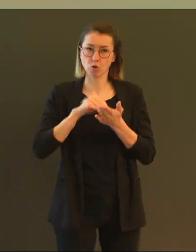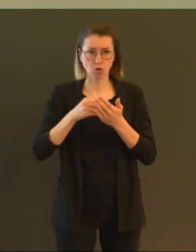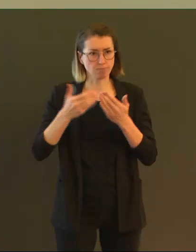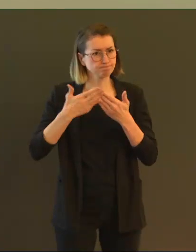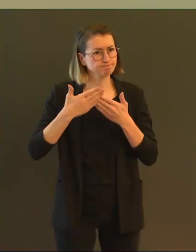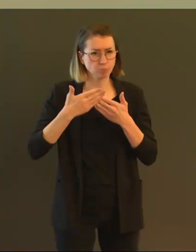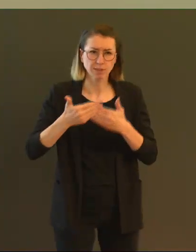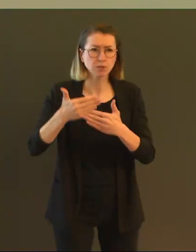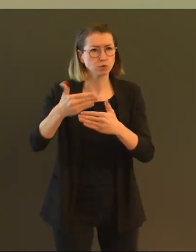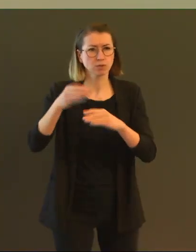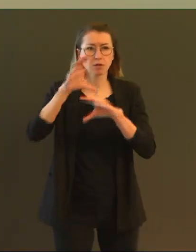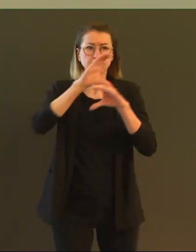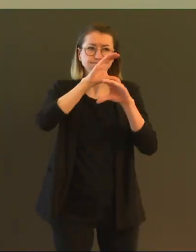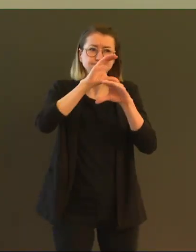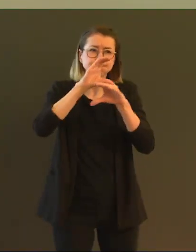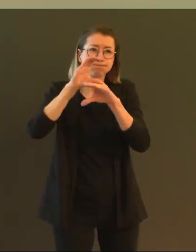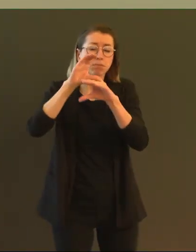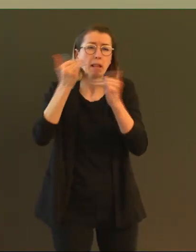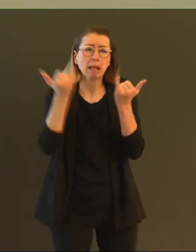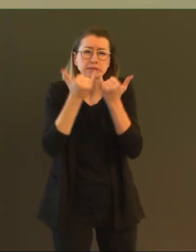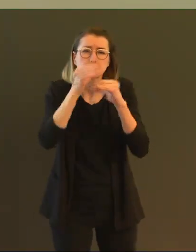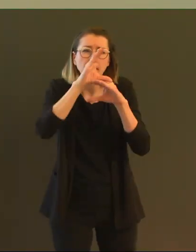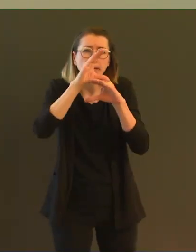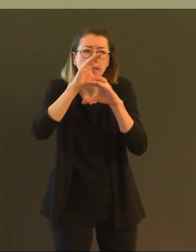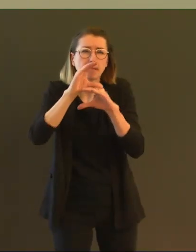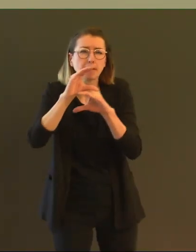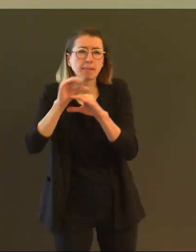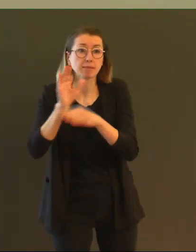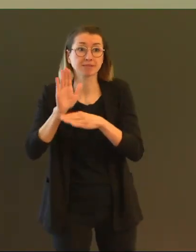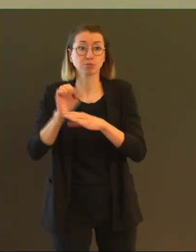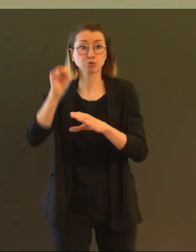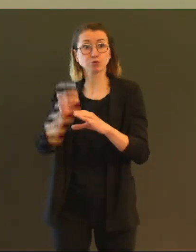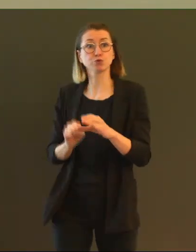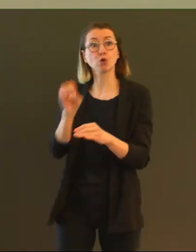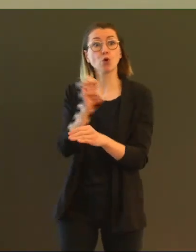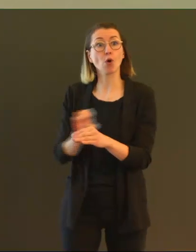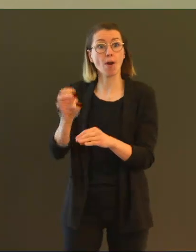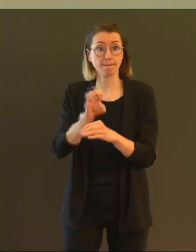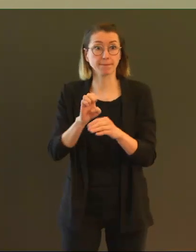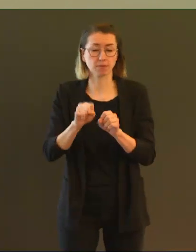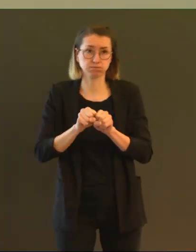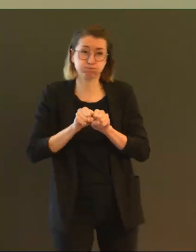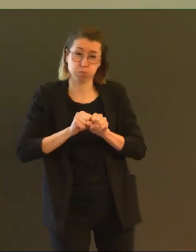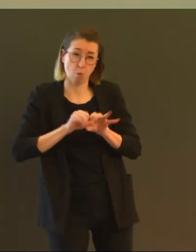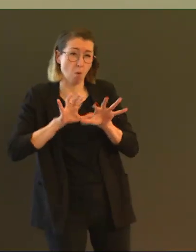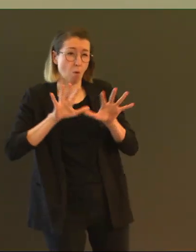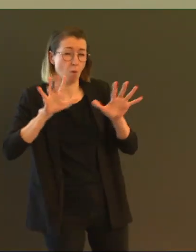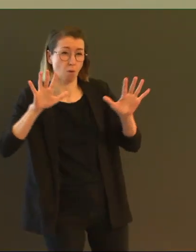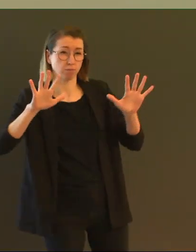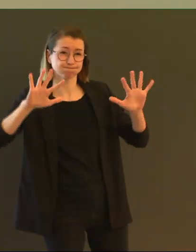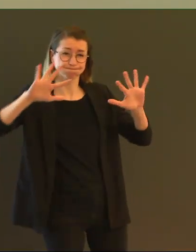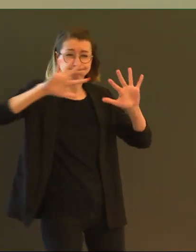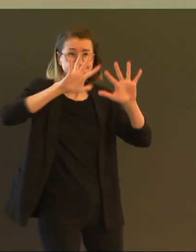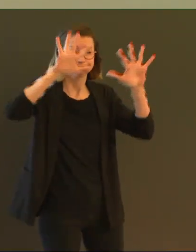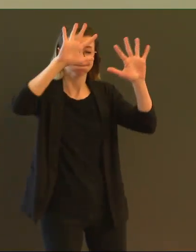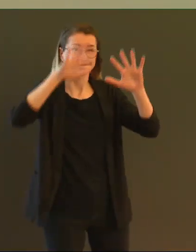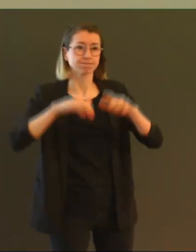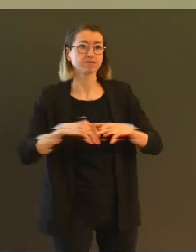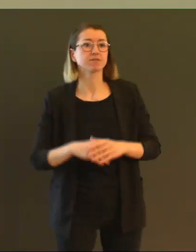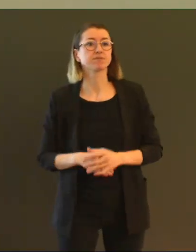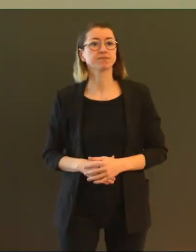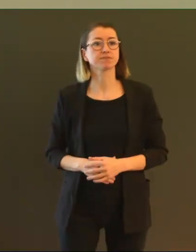eu un effet tache d'huile à partir du sud de l'Europe, qui remonte petit à petit dans toute l'Europe de l'Ouest. Les chiffres que nous voyons ici pour l'Allemagne